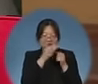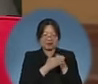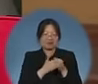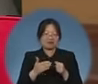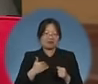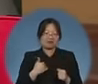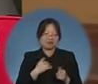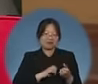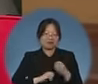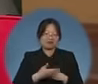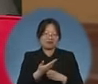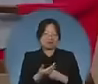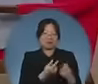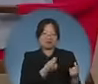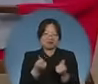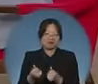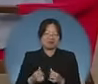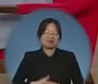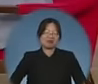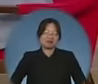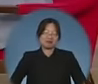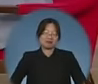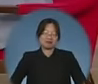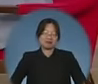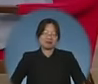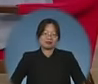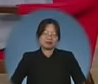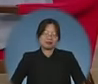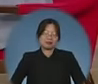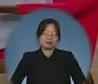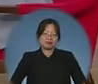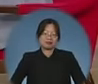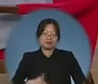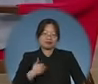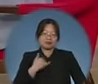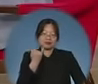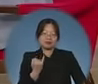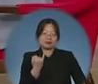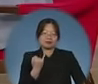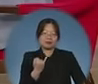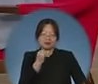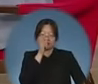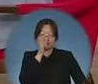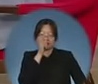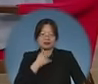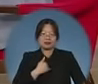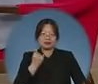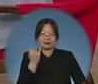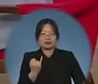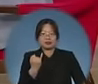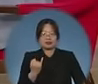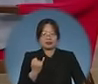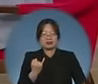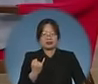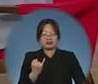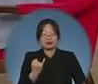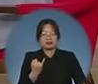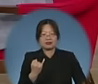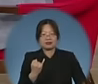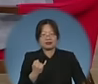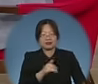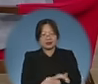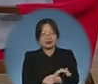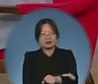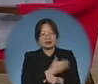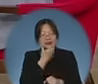제 또 답변도 늘 비슷한 얘기를 하는데 제 여동생이 있어요. 제 여동생은 저는 어떻게 하다 보니까